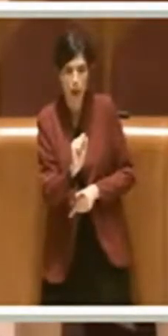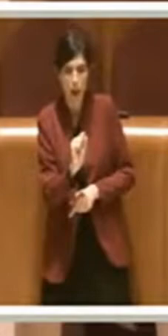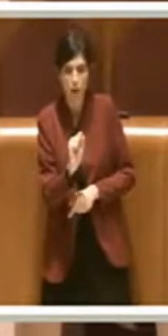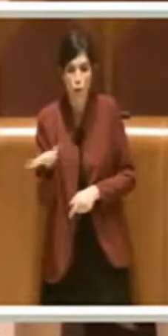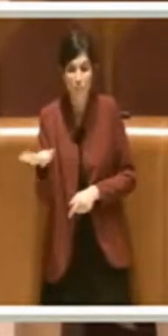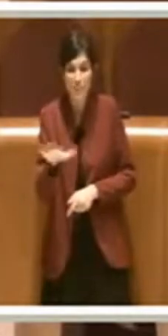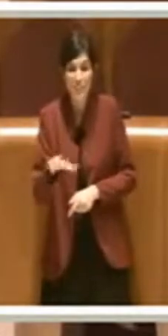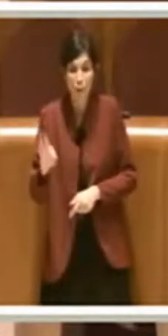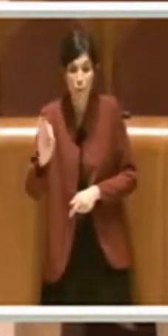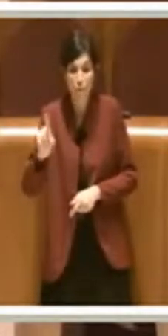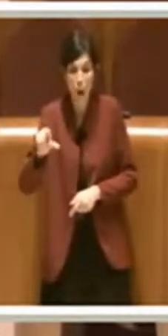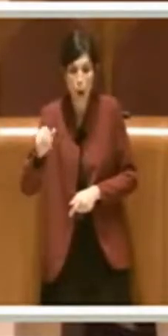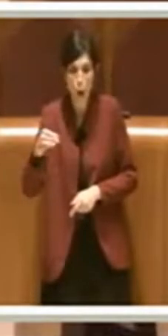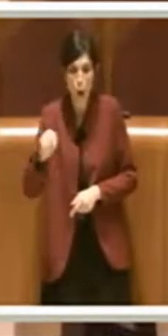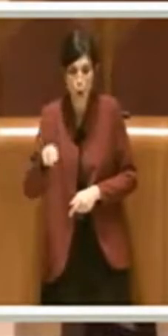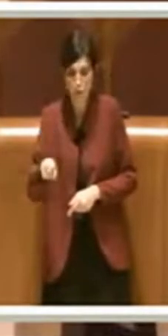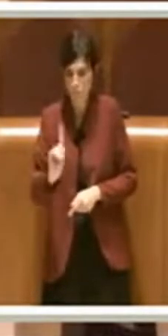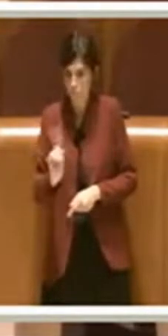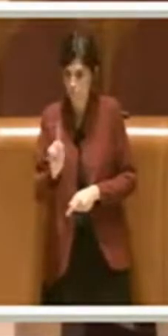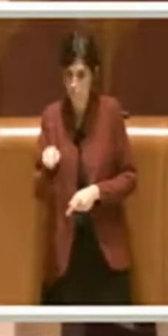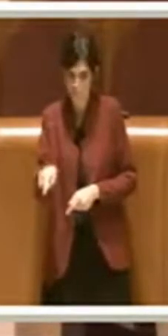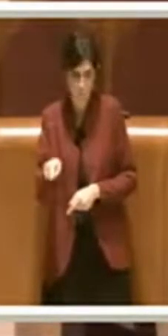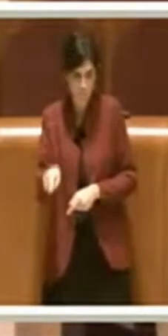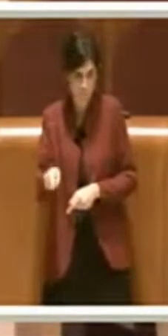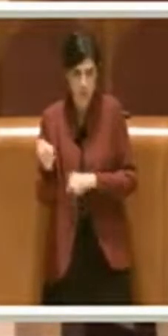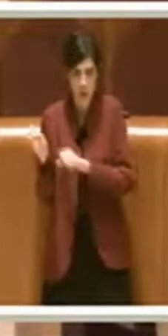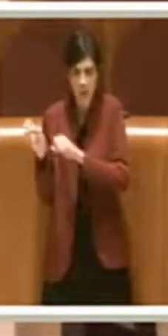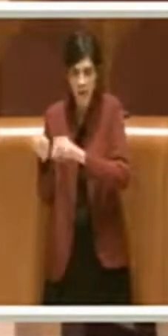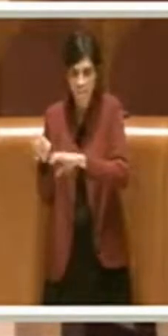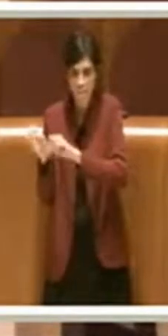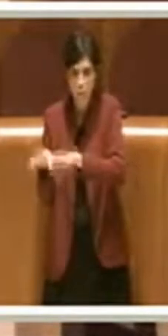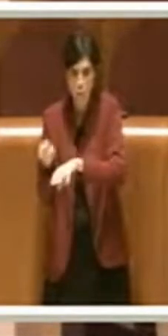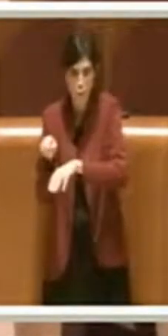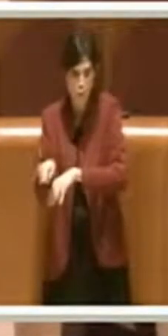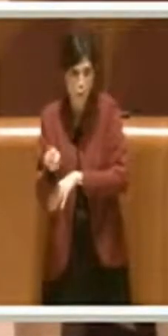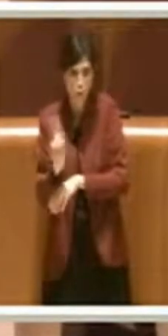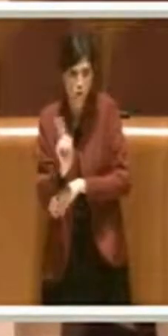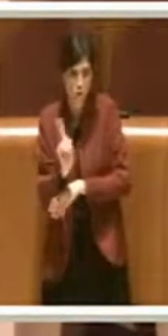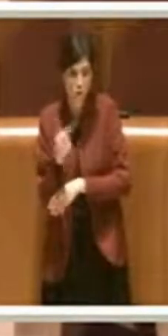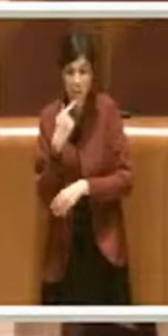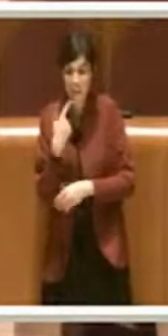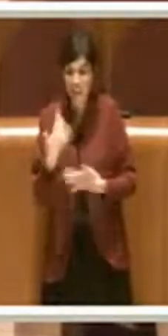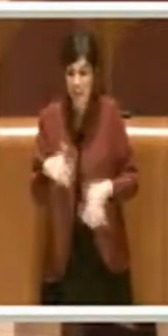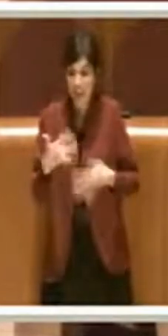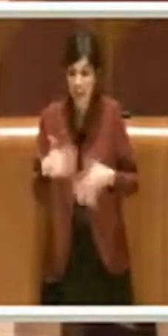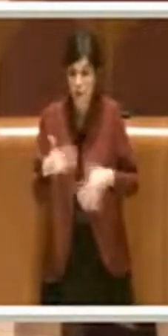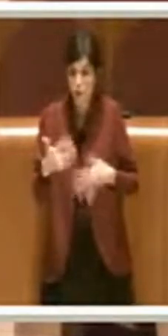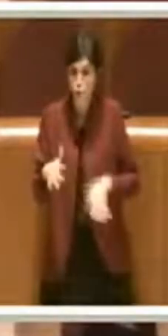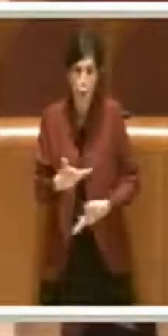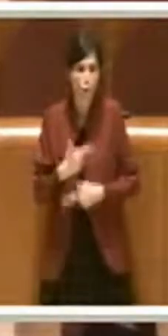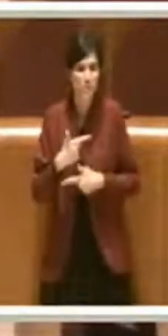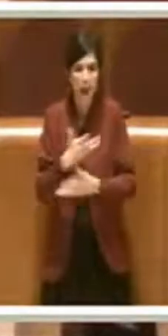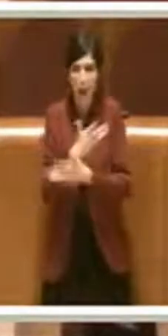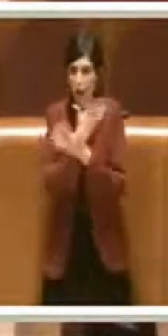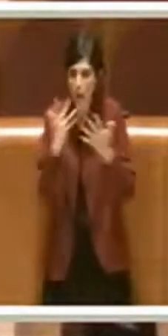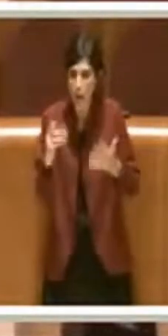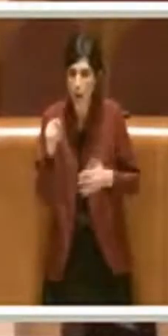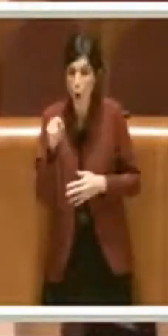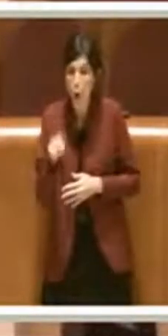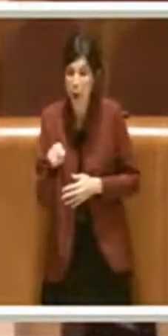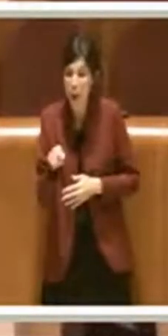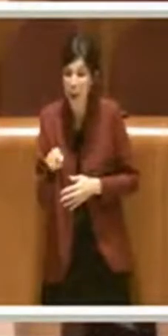del sito di Falcognano e il conferimento dei rifiuti urbani, noi l'abbiamo già detto apertamente, lì non